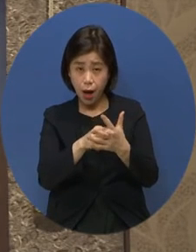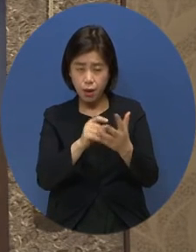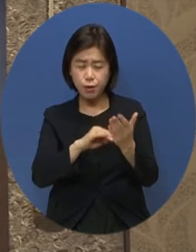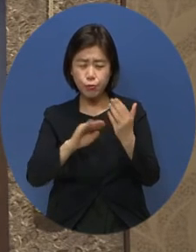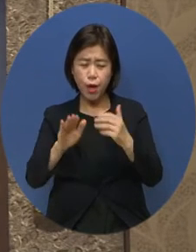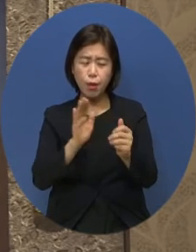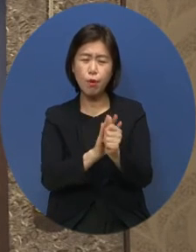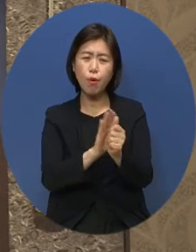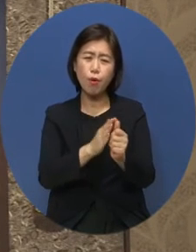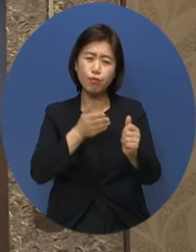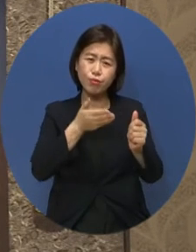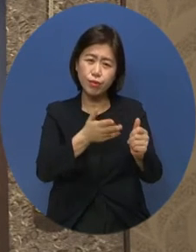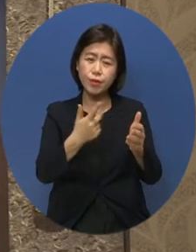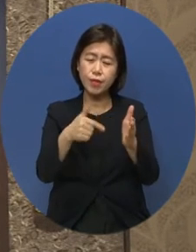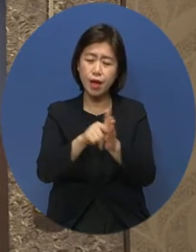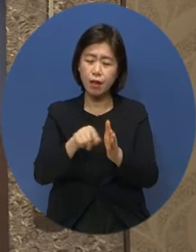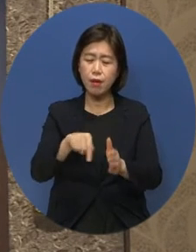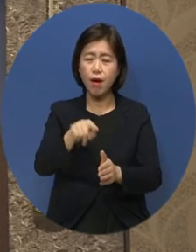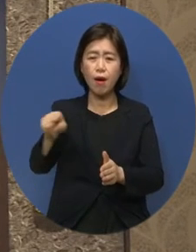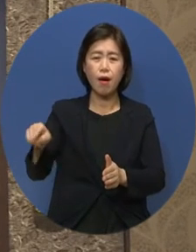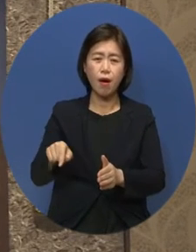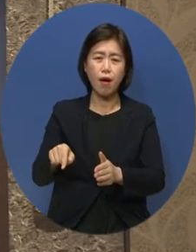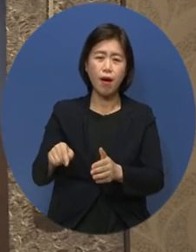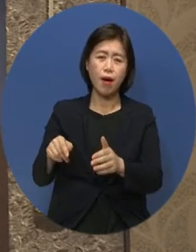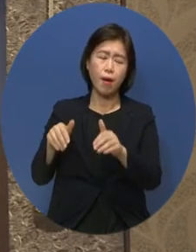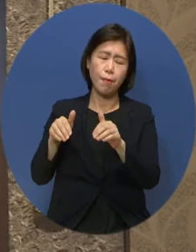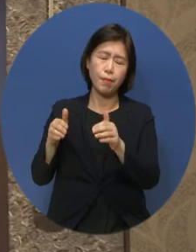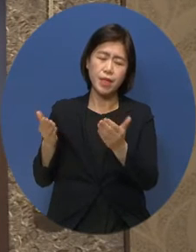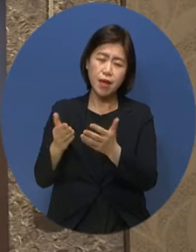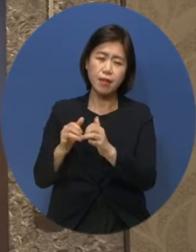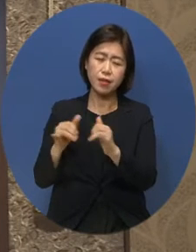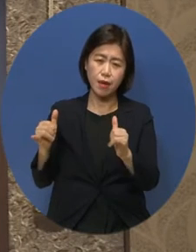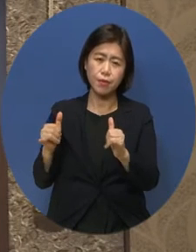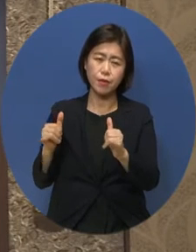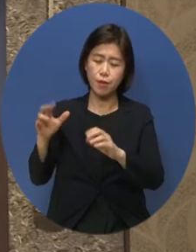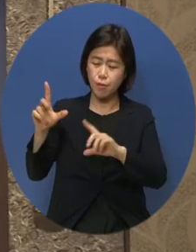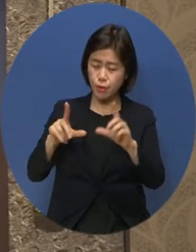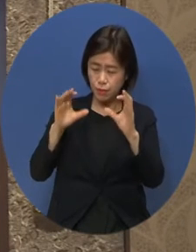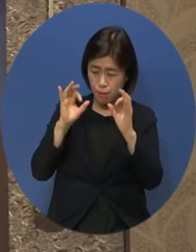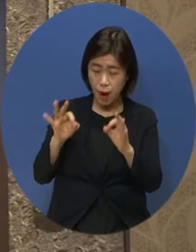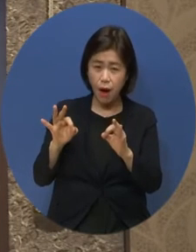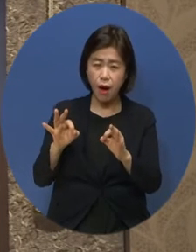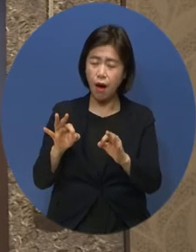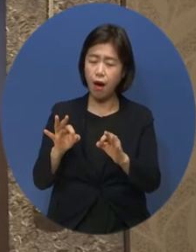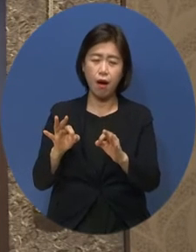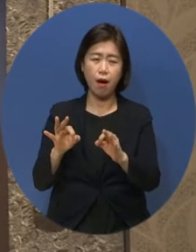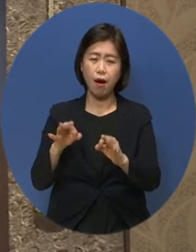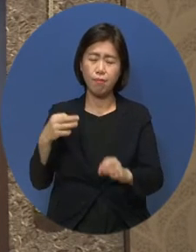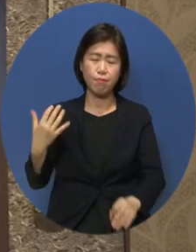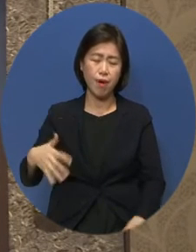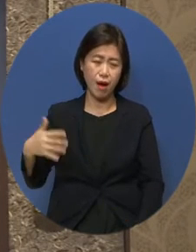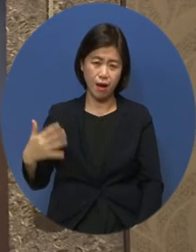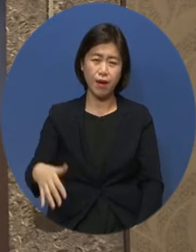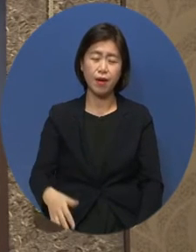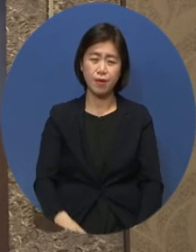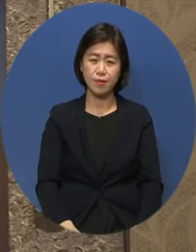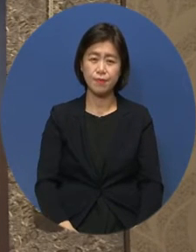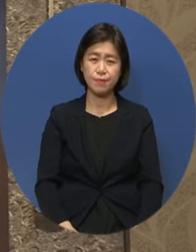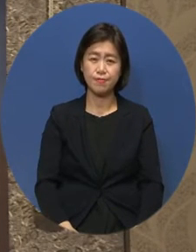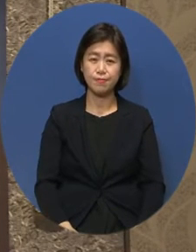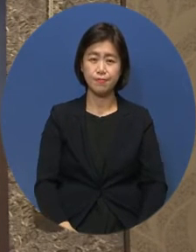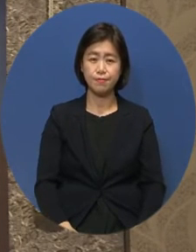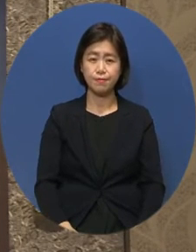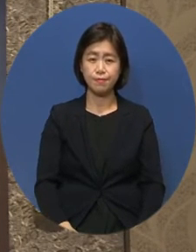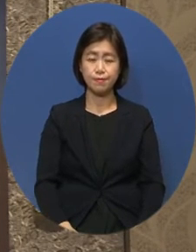복수 권의 선생님들은 모습은 가히 우리 어 팬 dmx 아무리 펜더 및 상황이라 하더라도 4 그